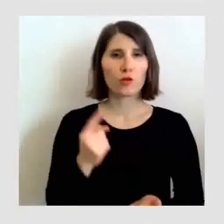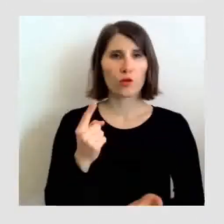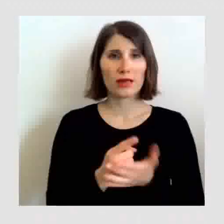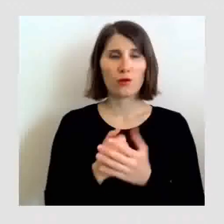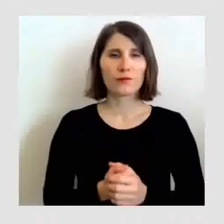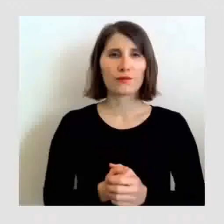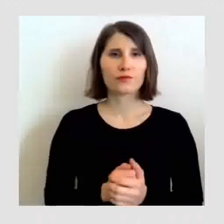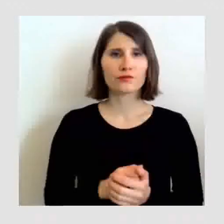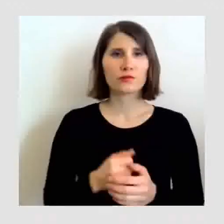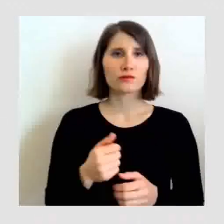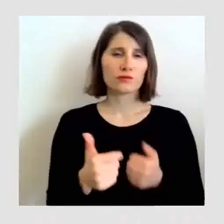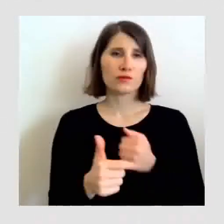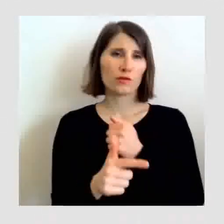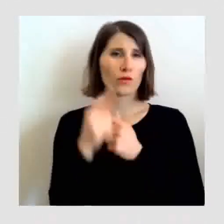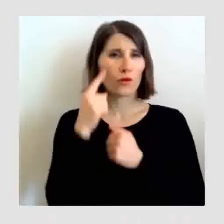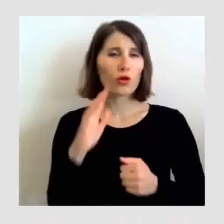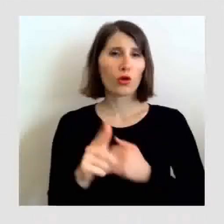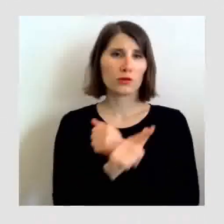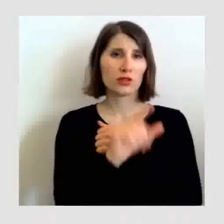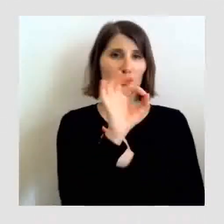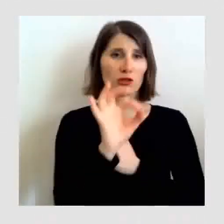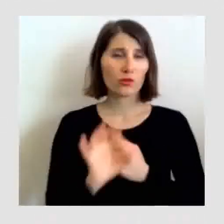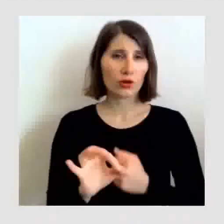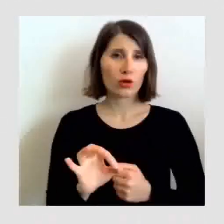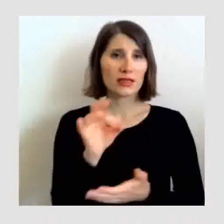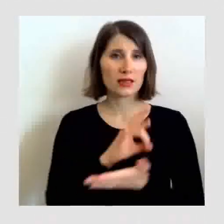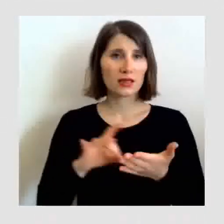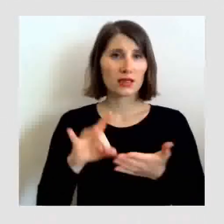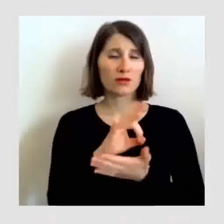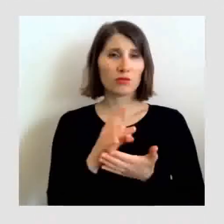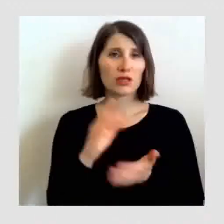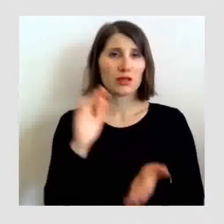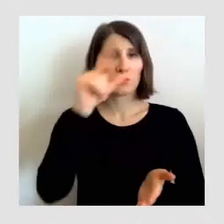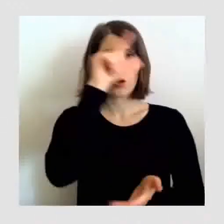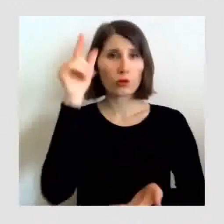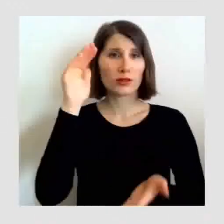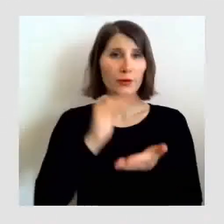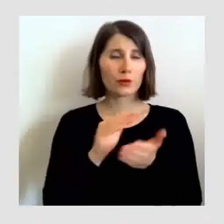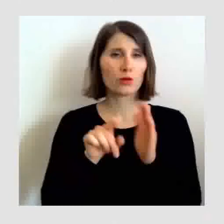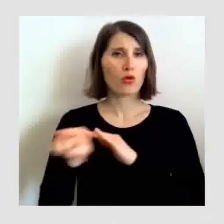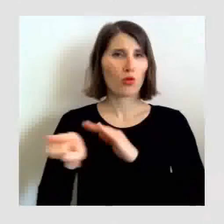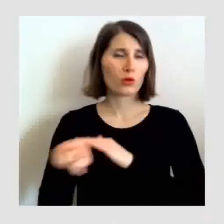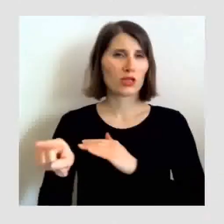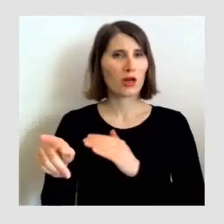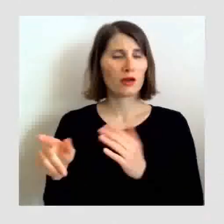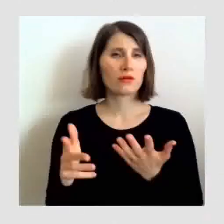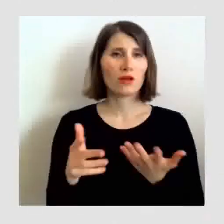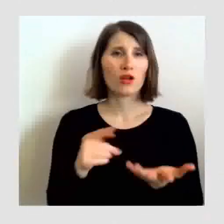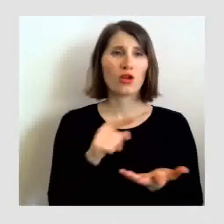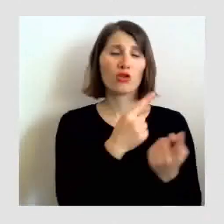za chwilę będzie miało mniej niż 5 tysięcy mieszkańców. To są, mówię, te gminy, które nie poradzą sobie w żaden